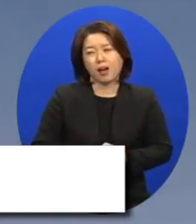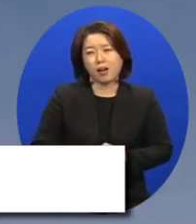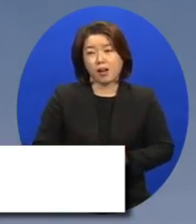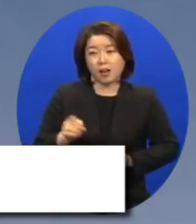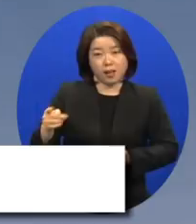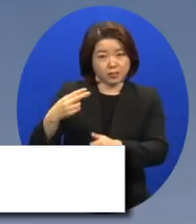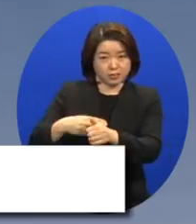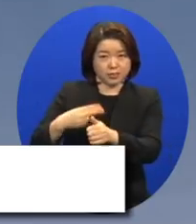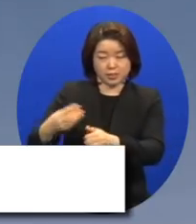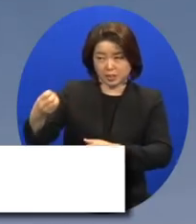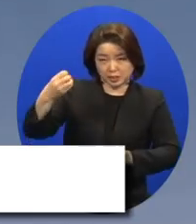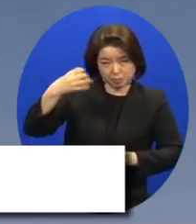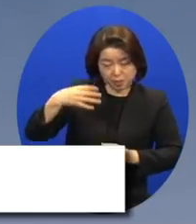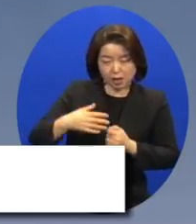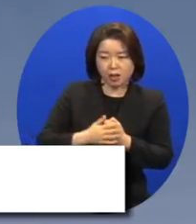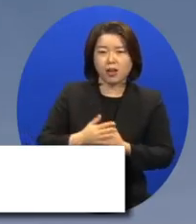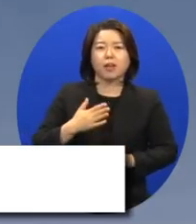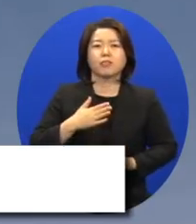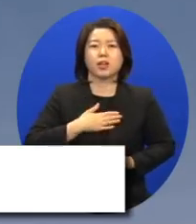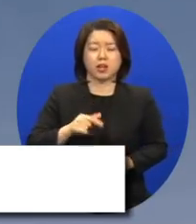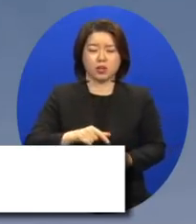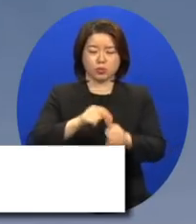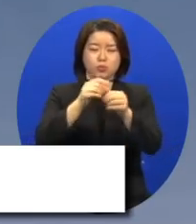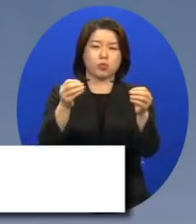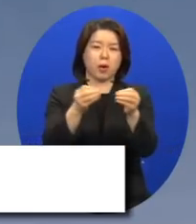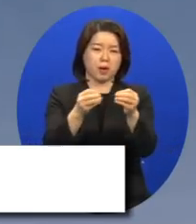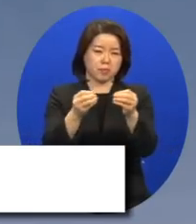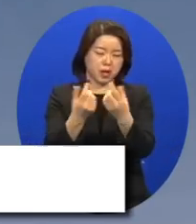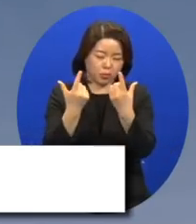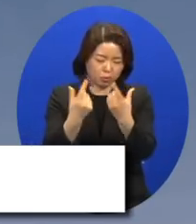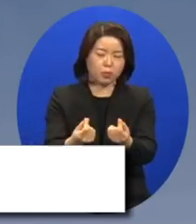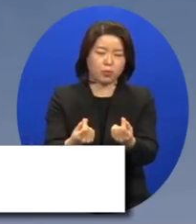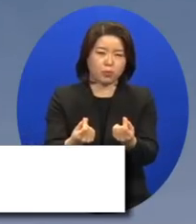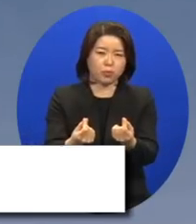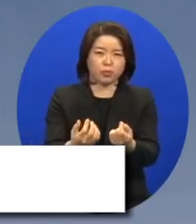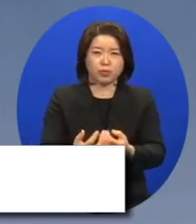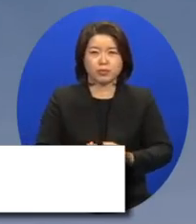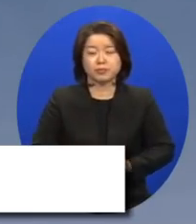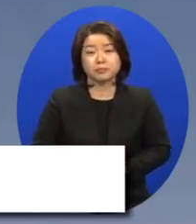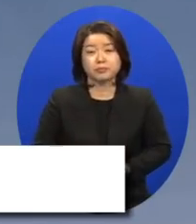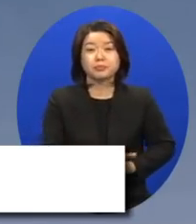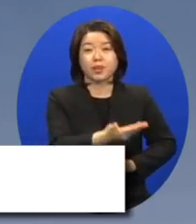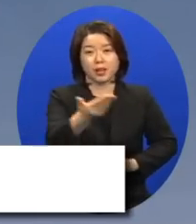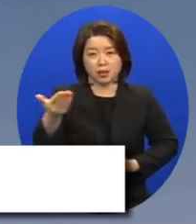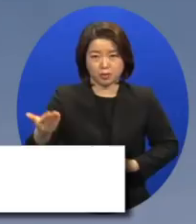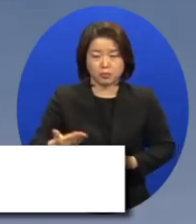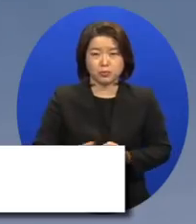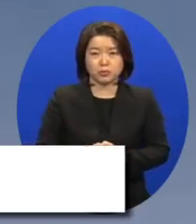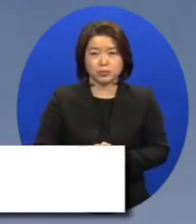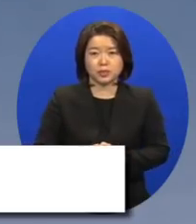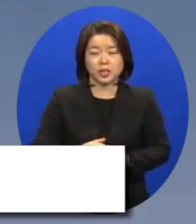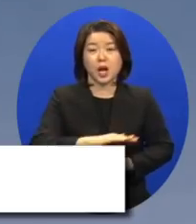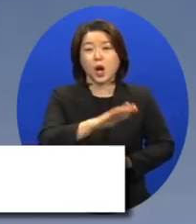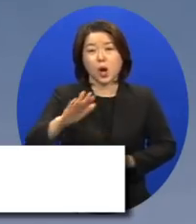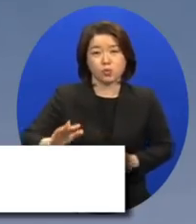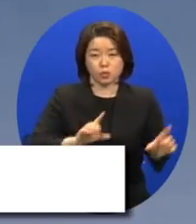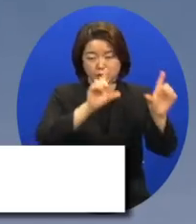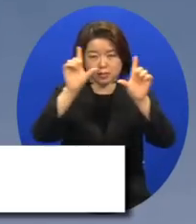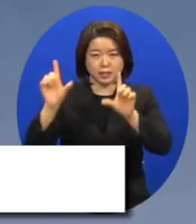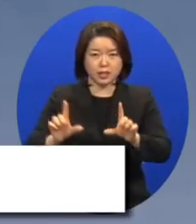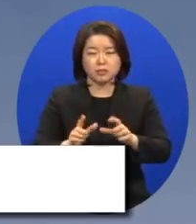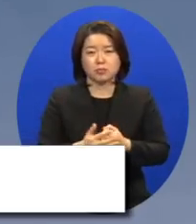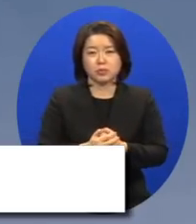말은 저에게 구원의 메시지와 도 같았습니다 여러분 우리의 삶은